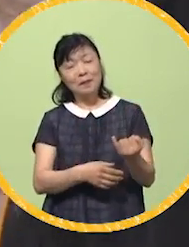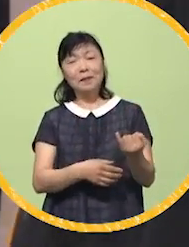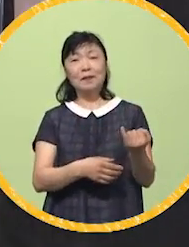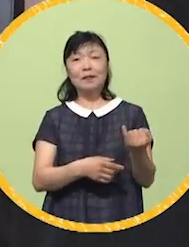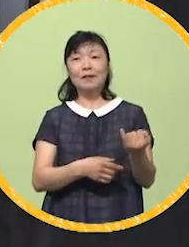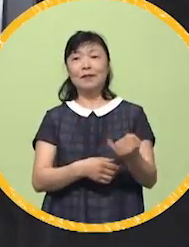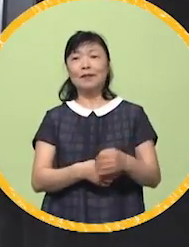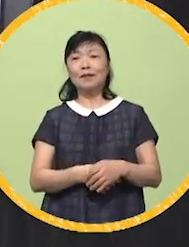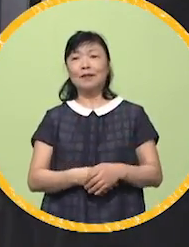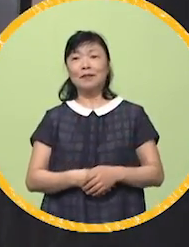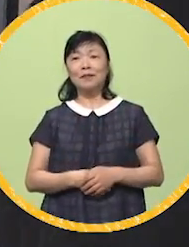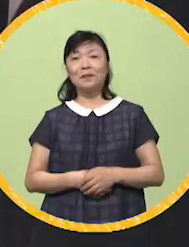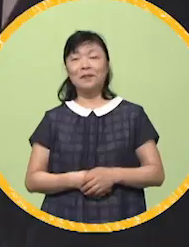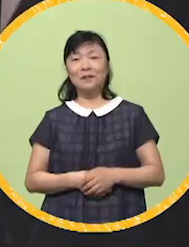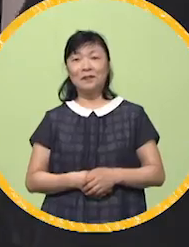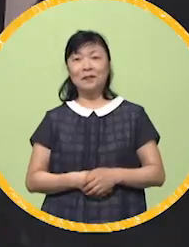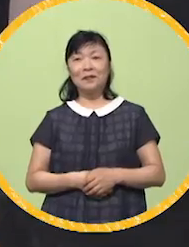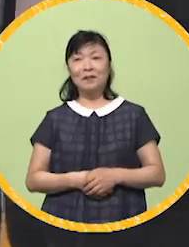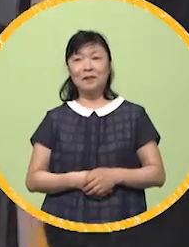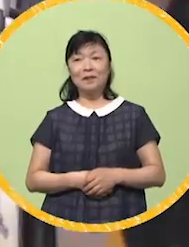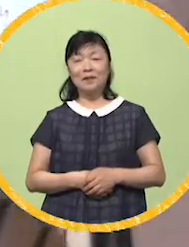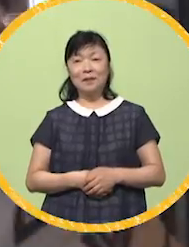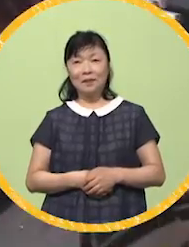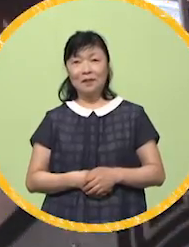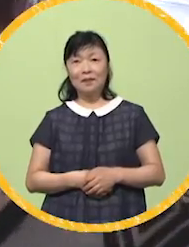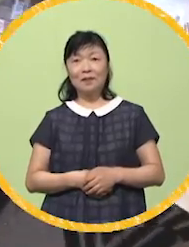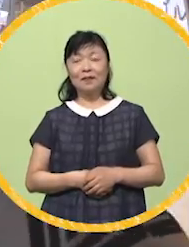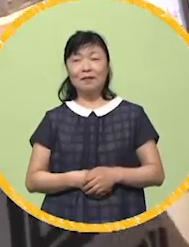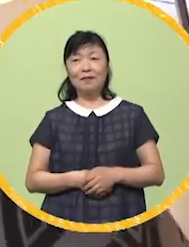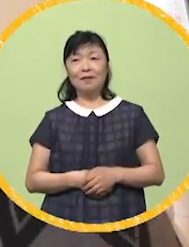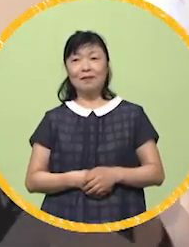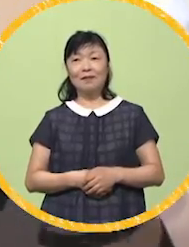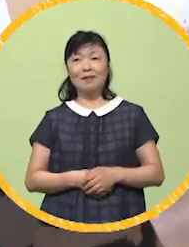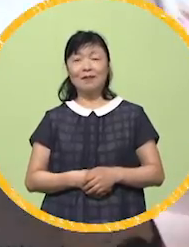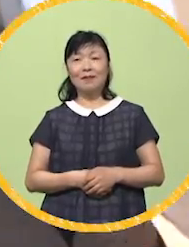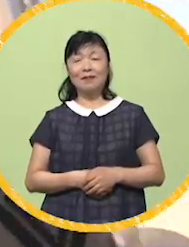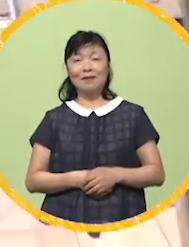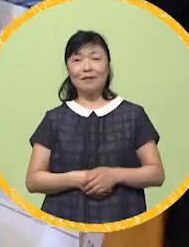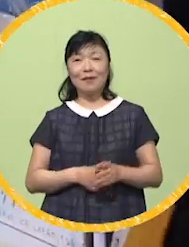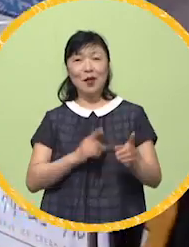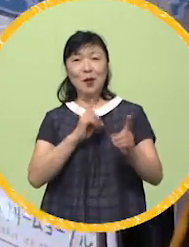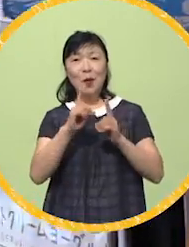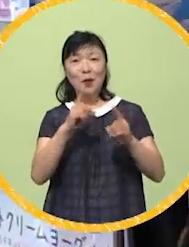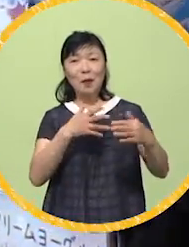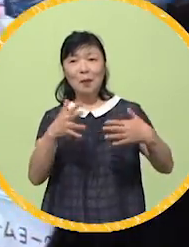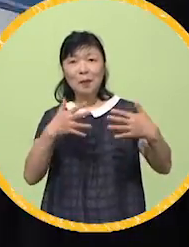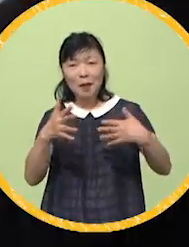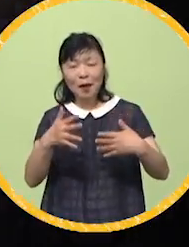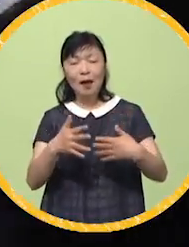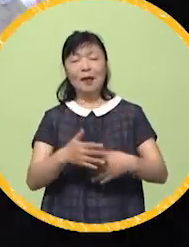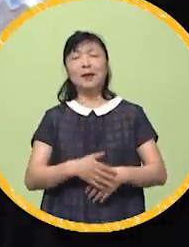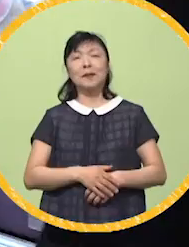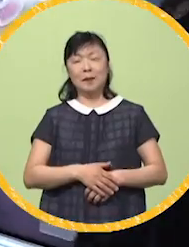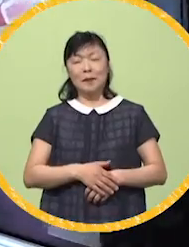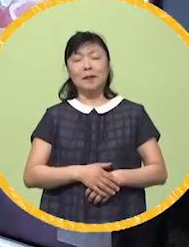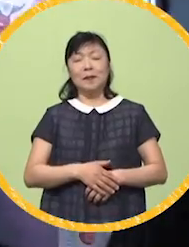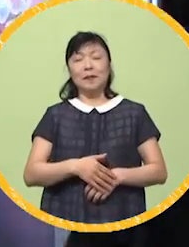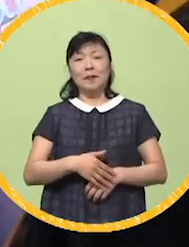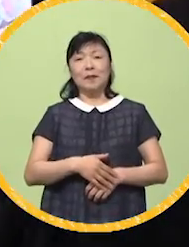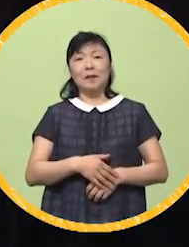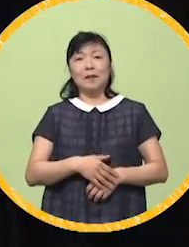あの、不是买一枚。 あ、不是説。 不是説？ あ、一枚。鲜奶。 そっか、やっぱそりゃそうだ